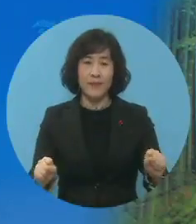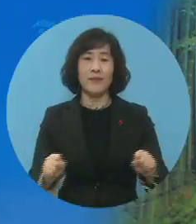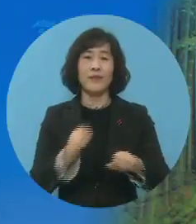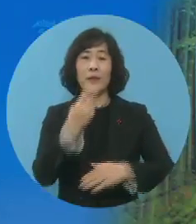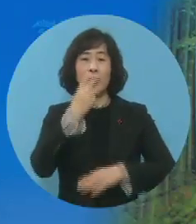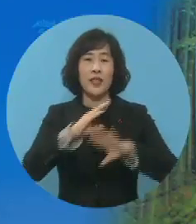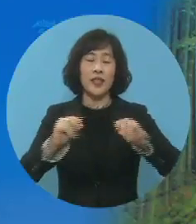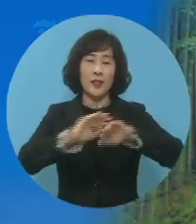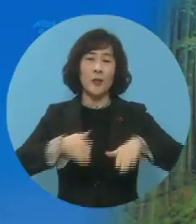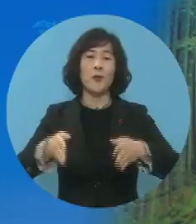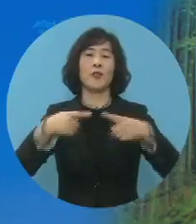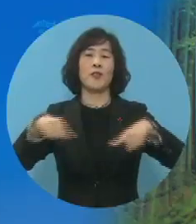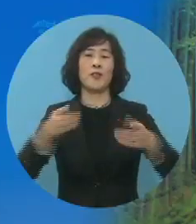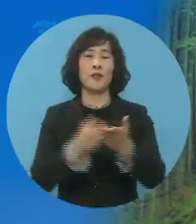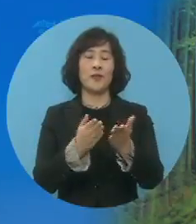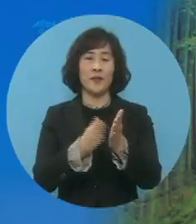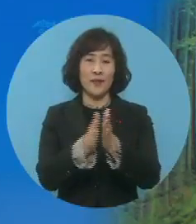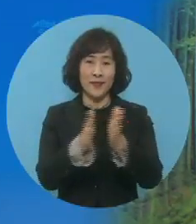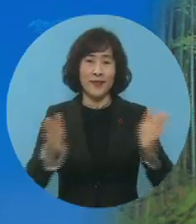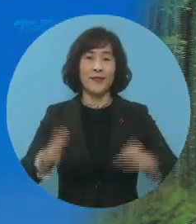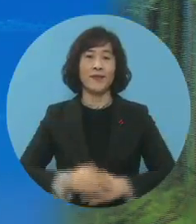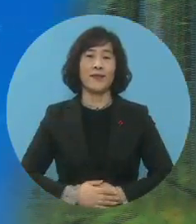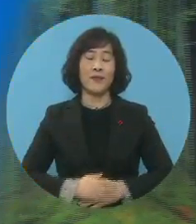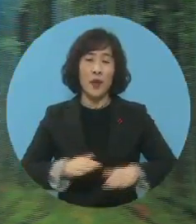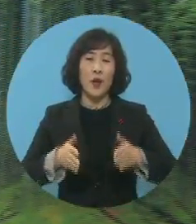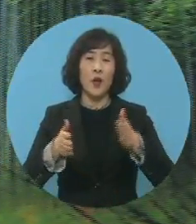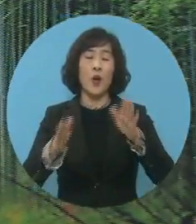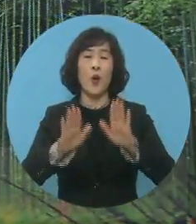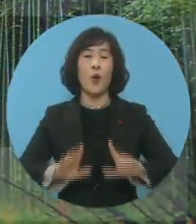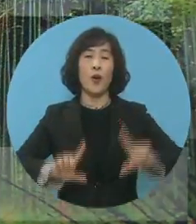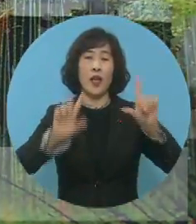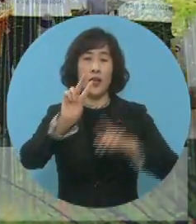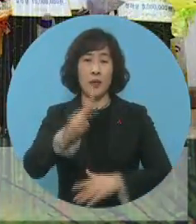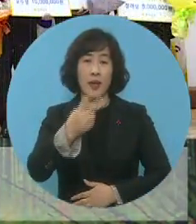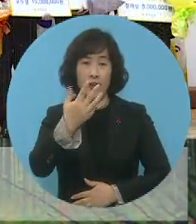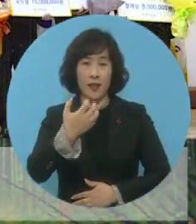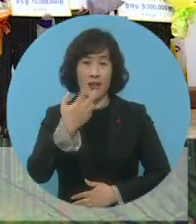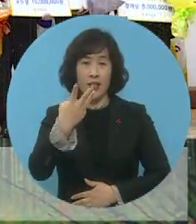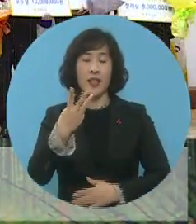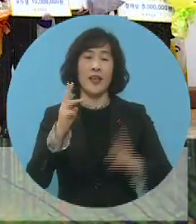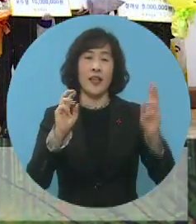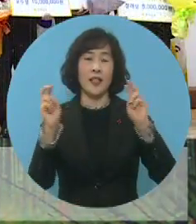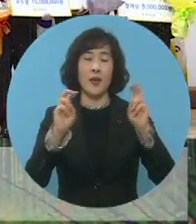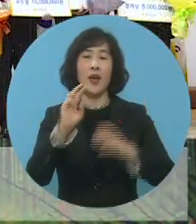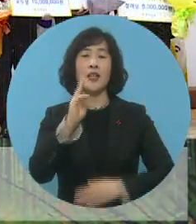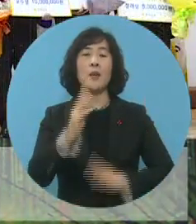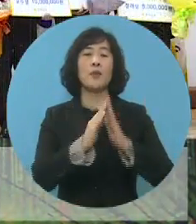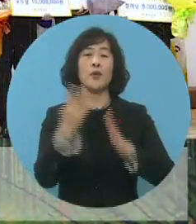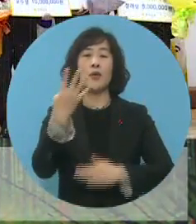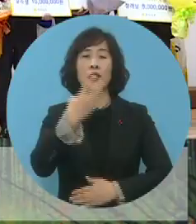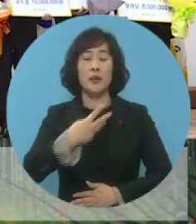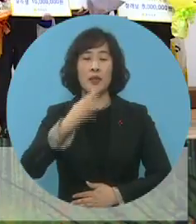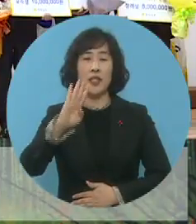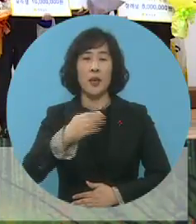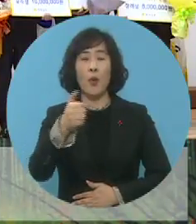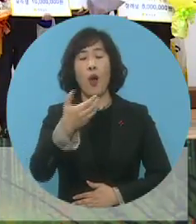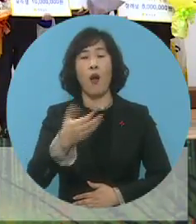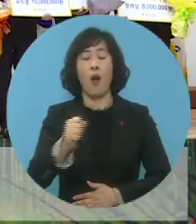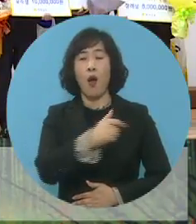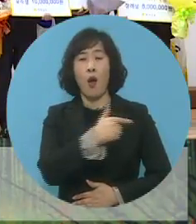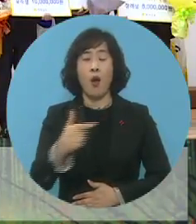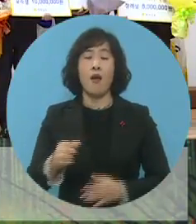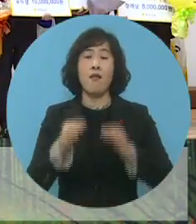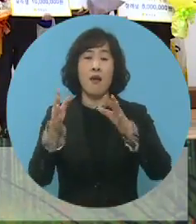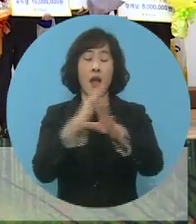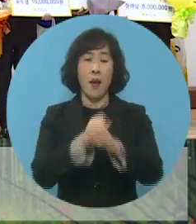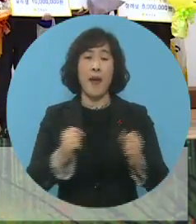여러분 안녕하십니까? 생명의 땅 전남 도중 뉴스입니다. 전라남도가 올해 283개 기업과 3조